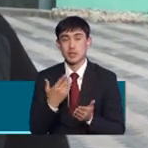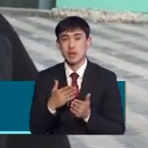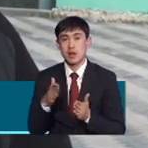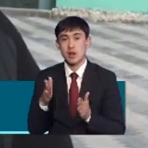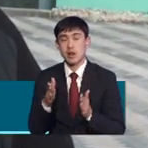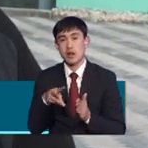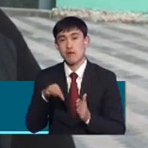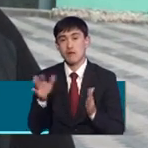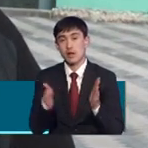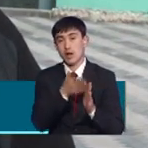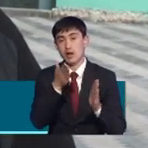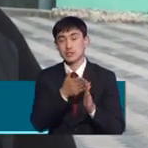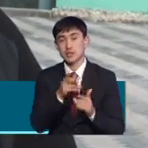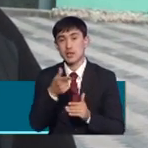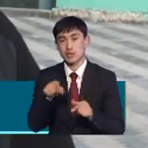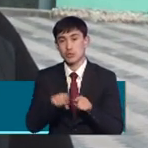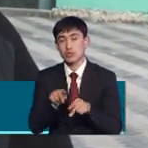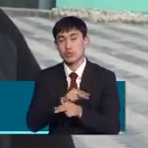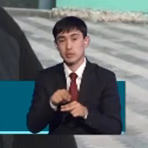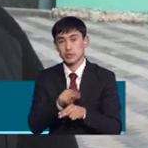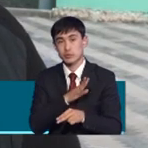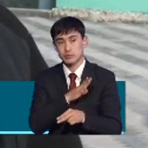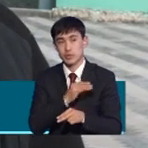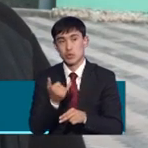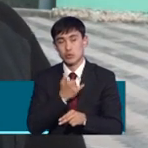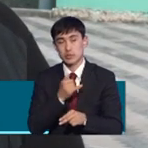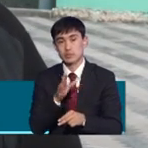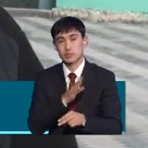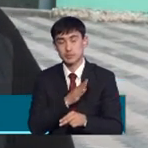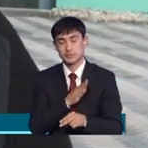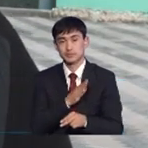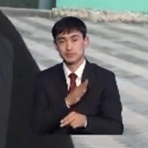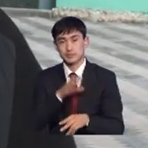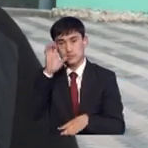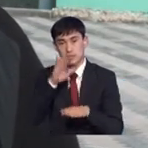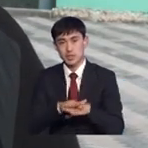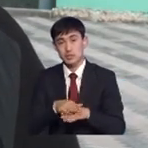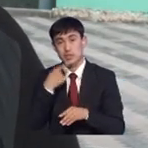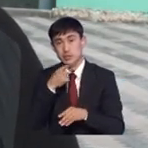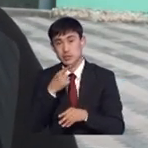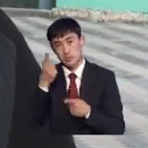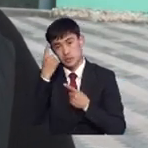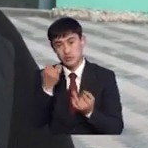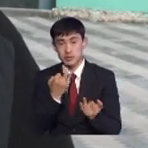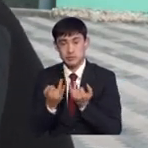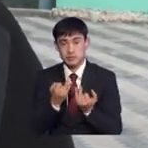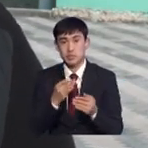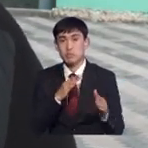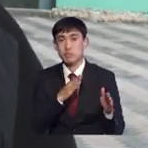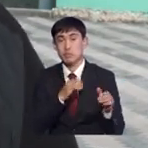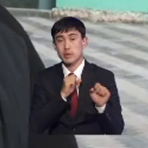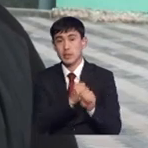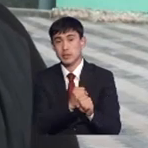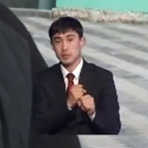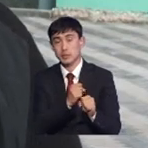Левкас, вот, допустим, в Кигене мы точно так же ремонтируем. У нас пришел Аким, он сказал, давайте посоветуемся и прекратим. Мы